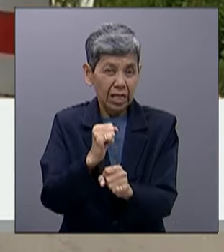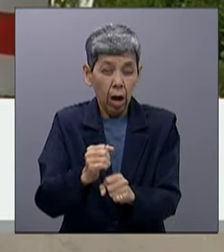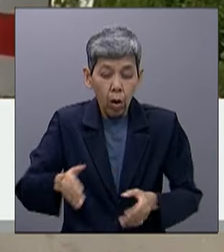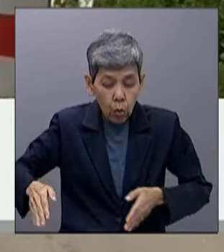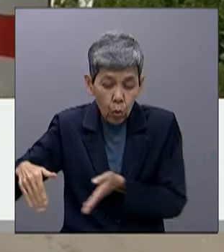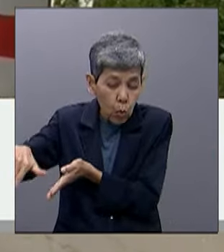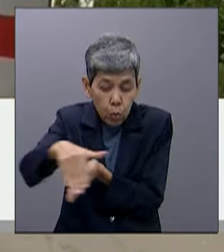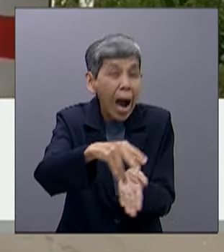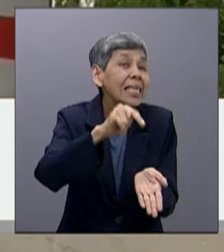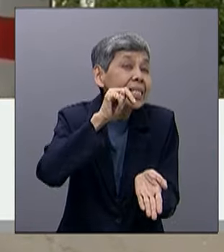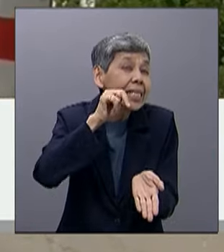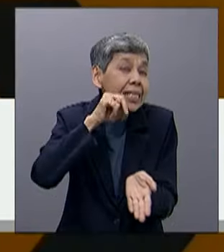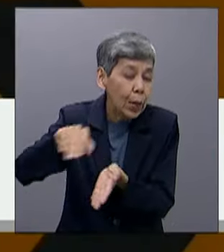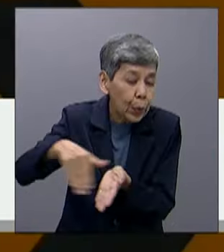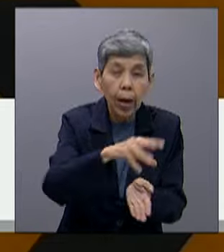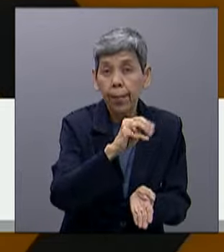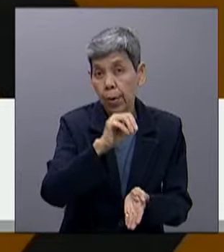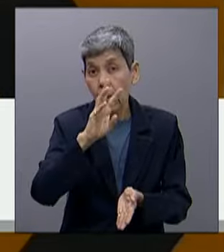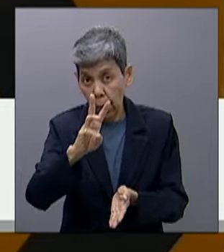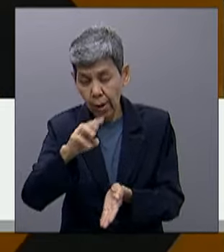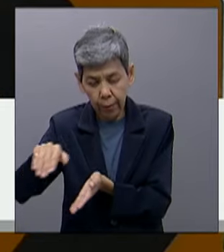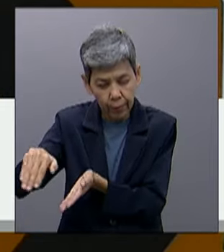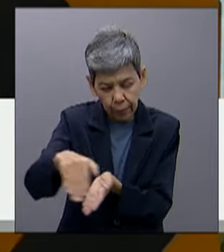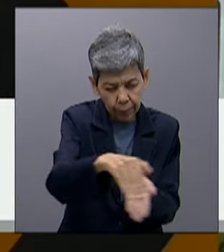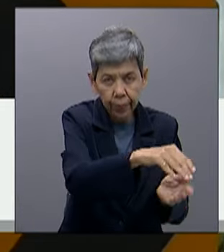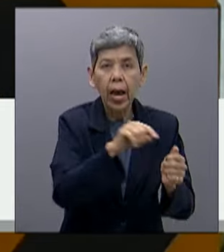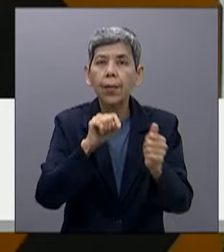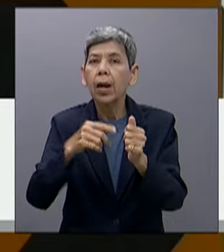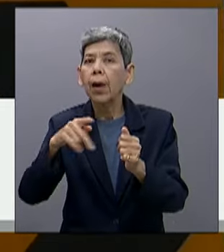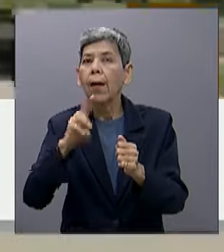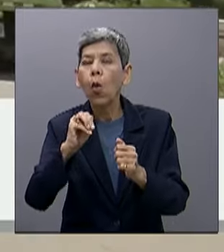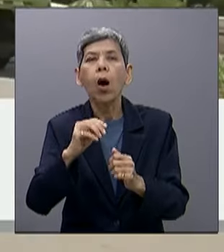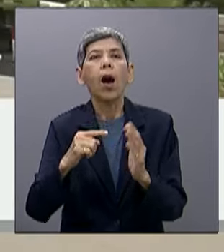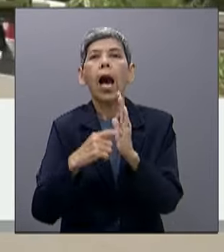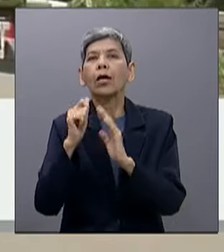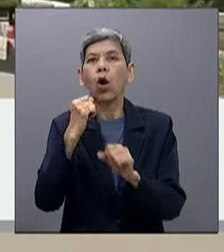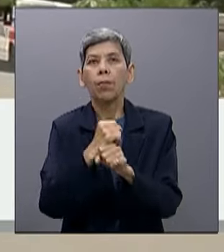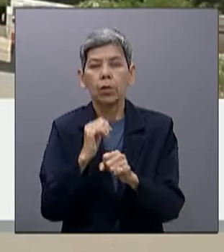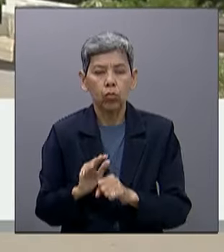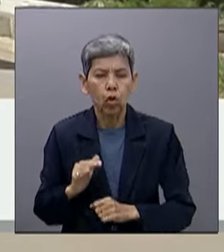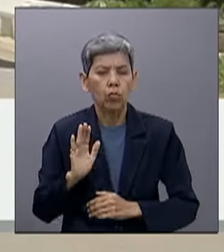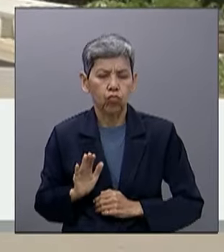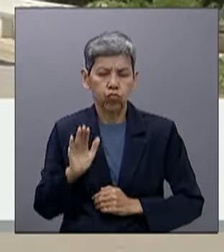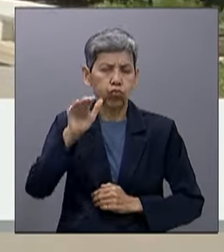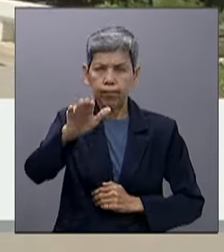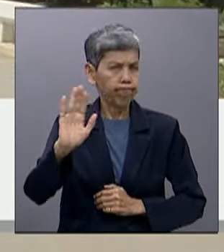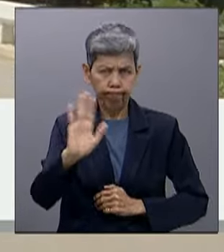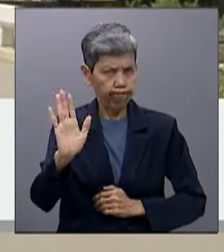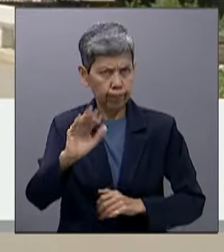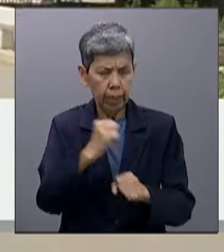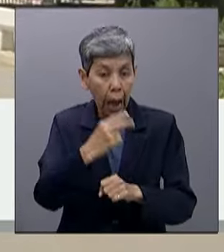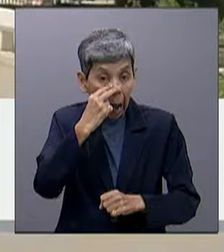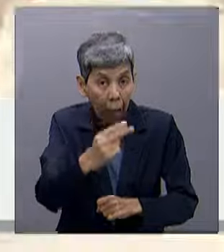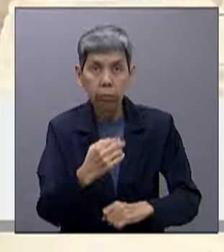ผงเกษรโผงเผงอำเภอป่าโมกจังหวัดอ่างทองโดยไม่มีกำหนดหลังจากไปตรวจสอบ